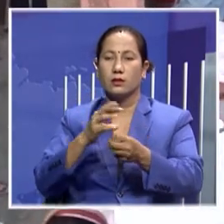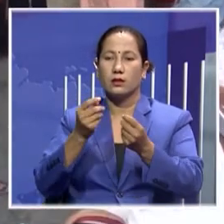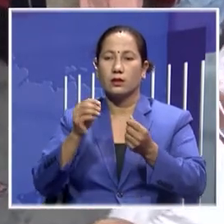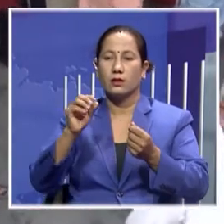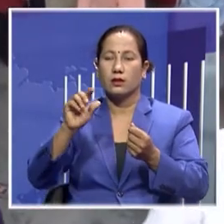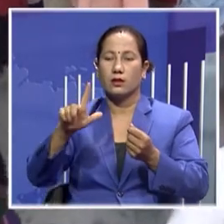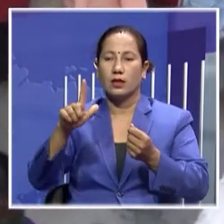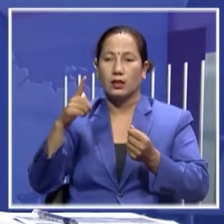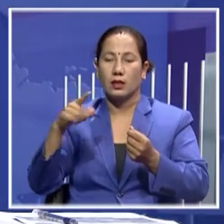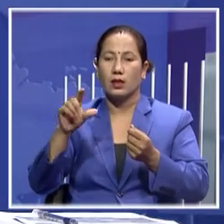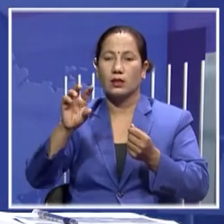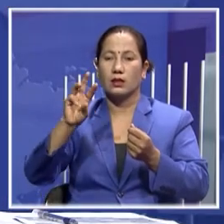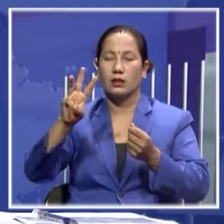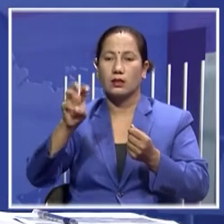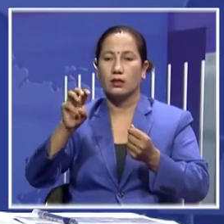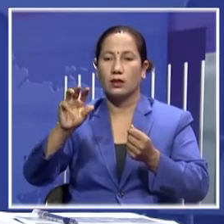7,03,964 पुगेको छ।